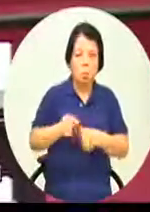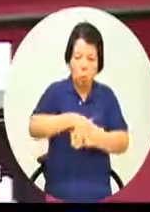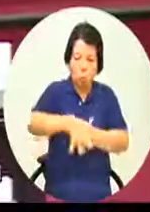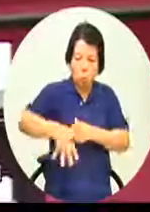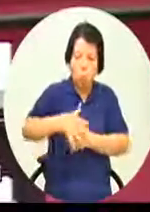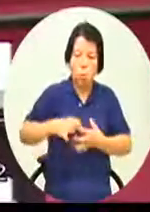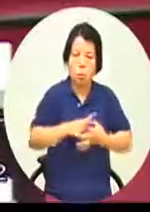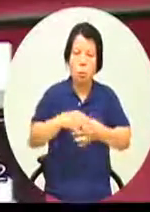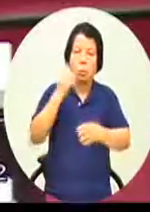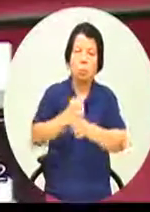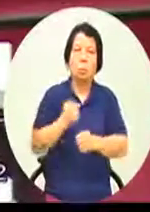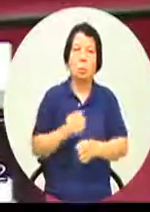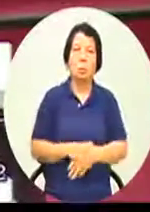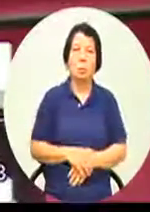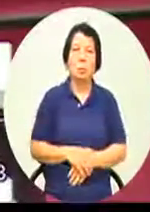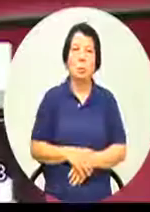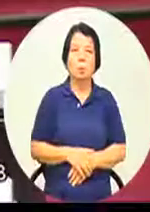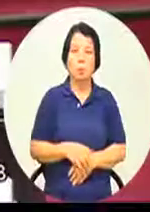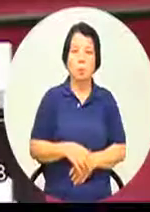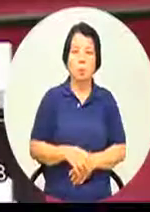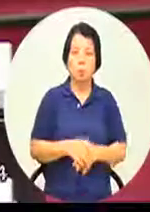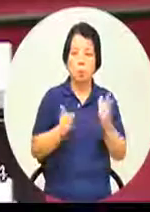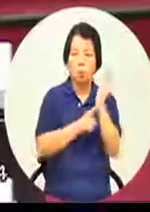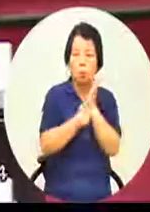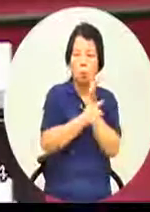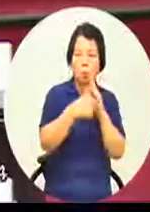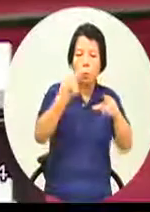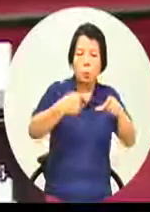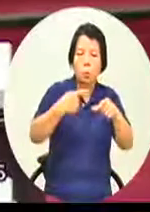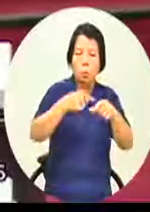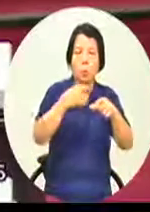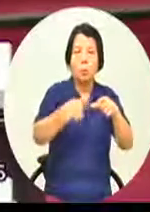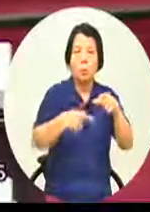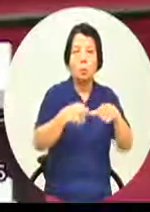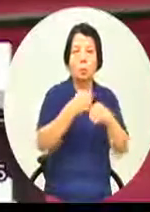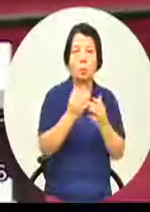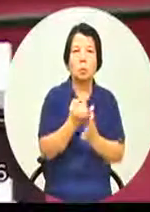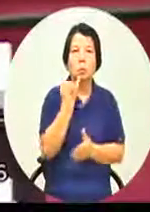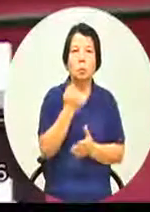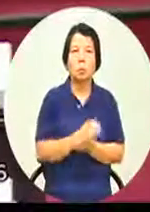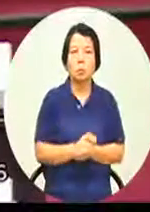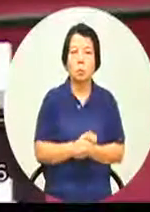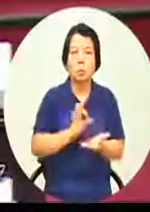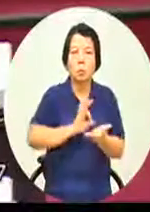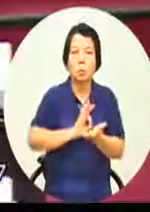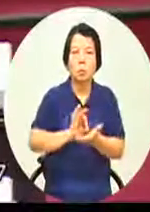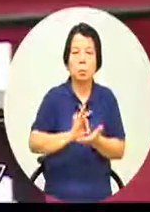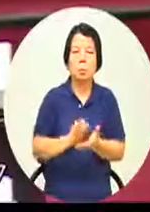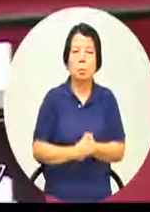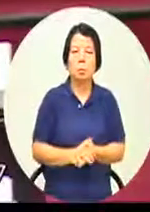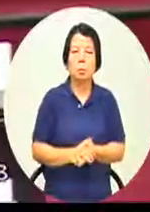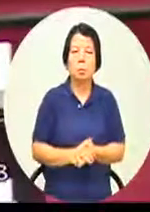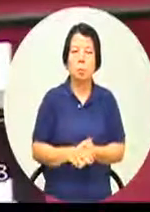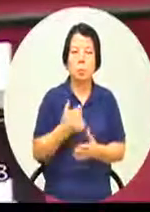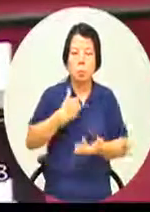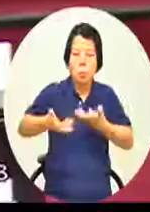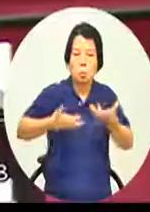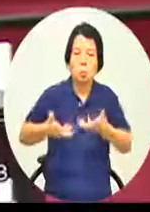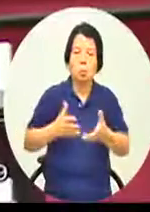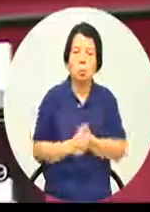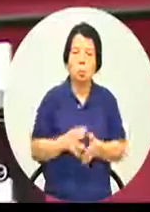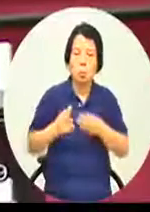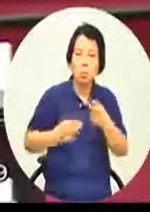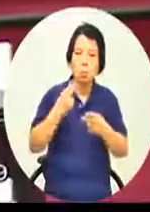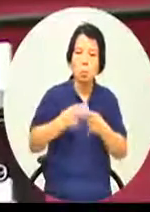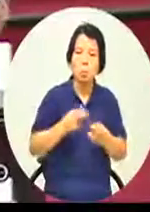作，然后呢这个树枝树叶等等这些我们可以用我们的角度业务上，然后怎么